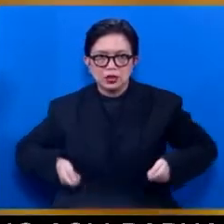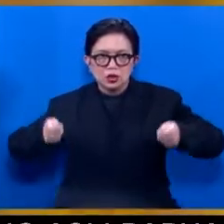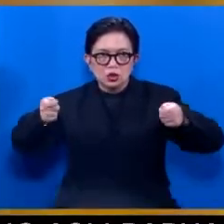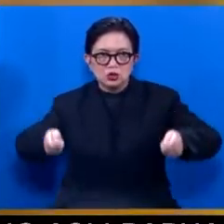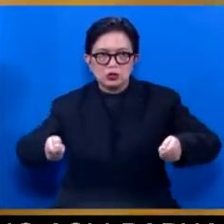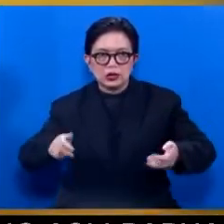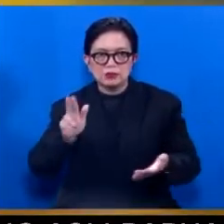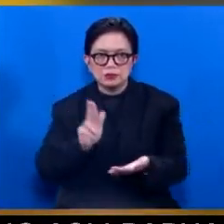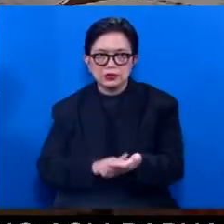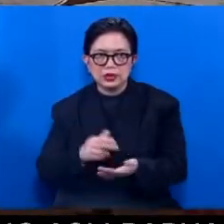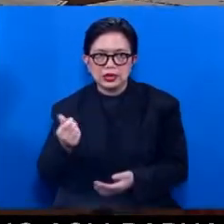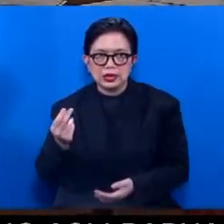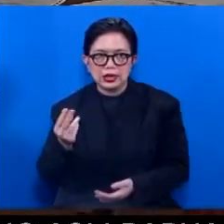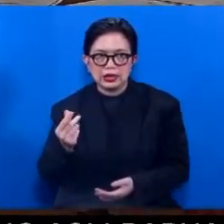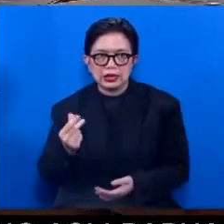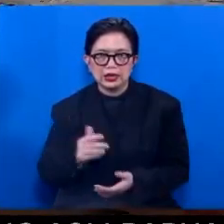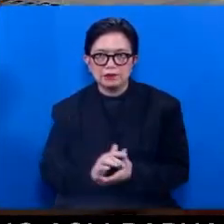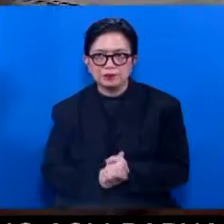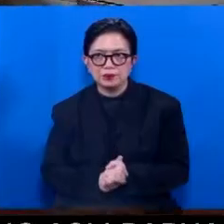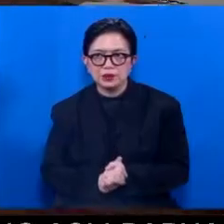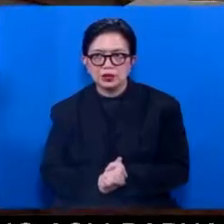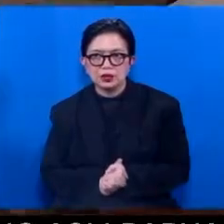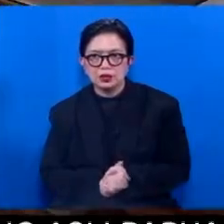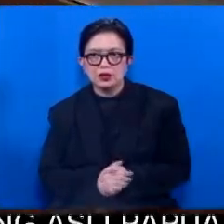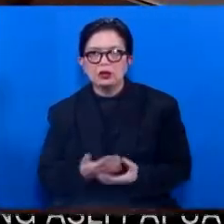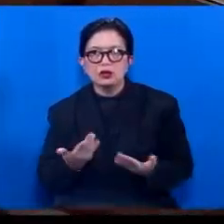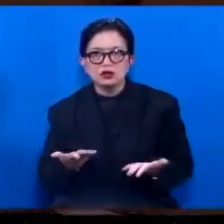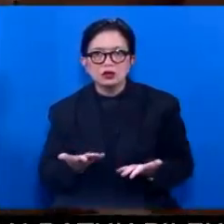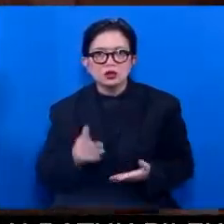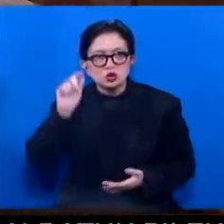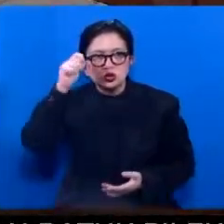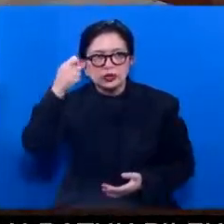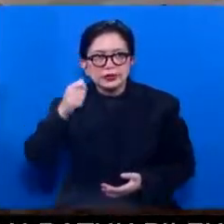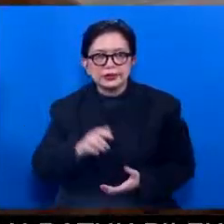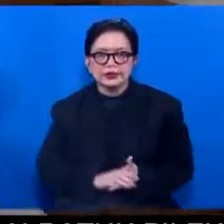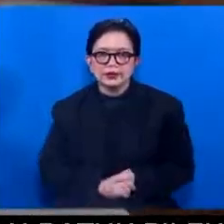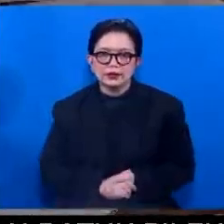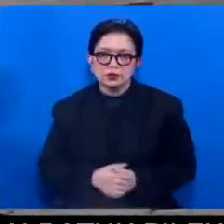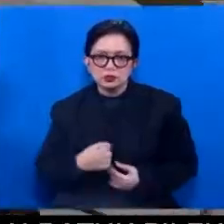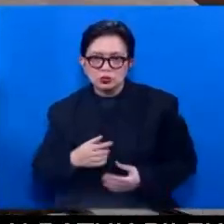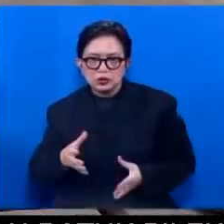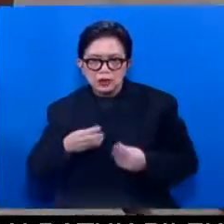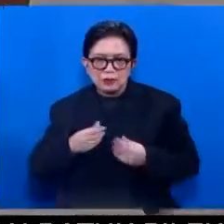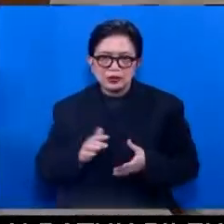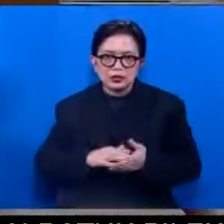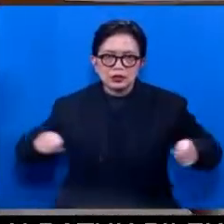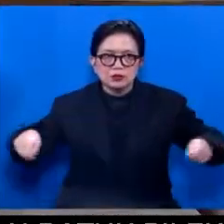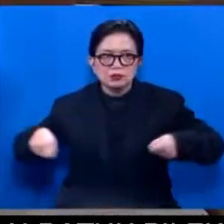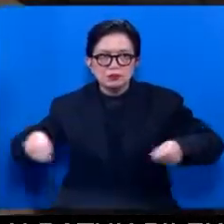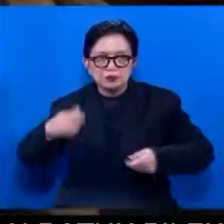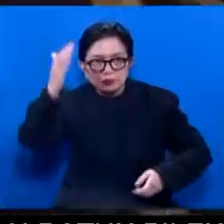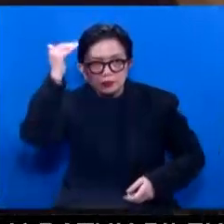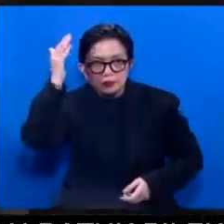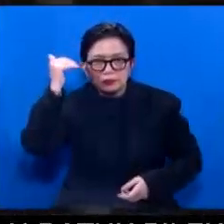kebijakan harga eceran tertinggi minyak goreng di pasaran semakin langka. Kalaupun ada, pedagang menjual di atas harga eceran